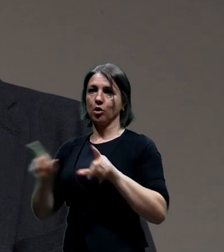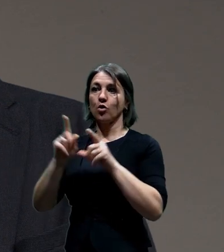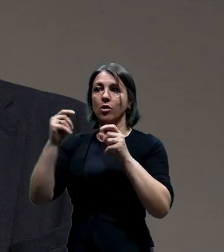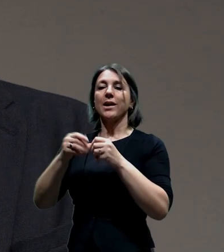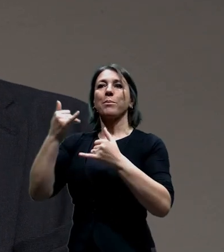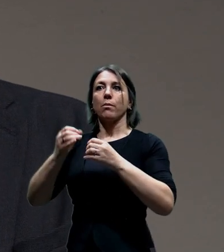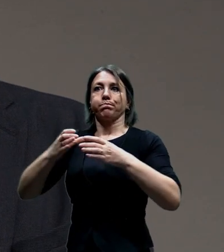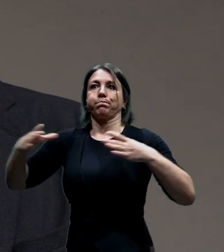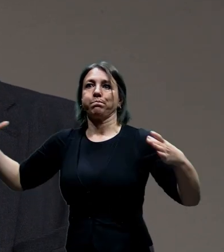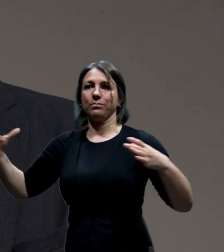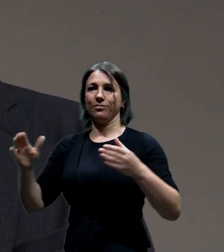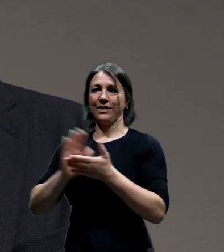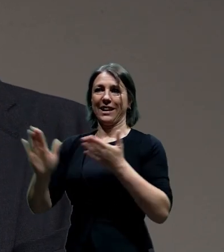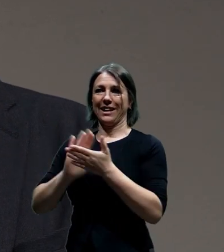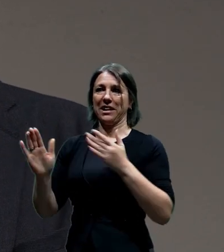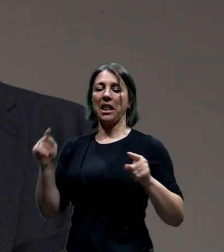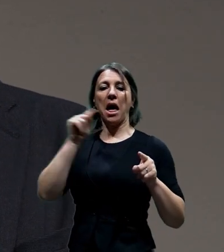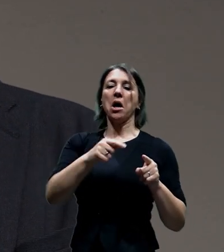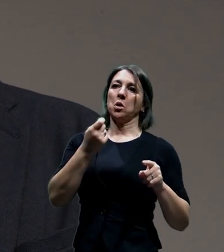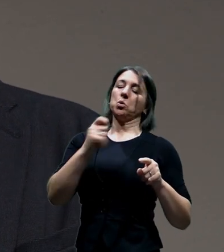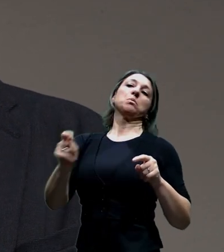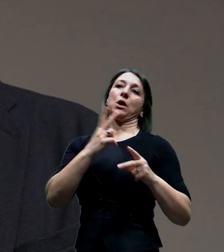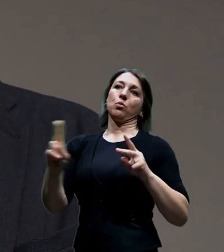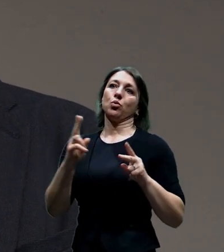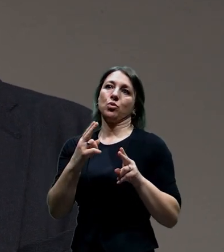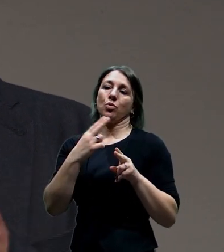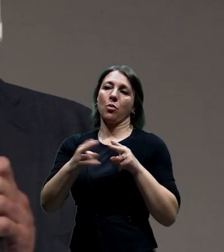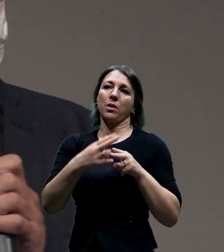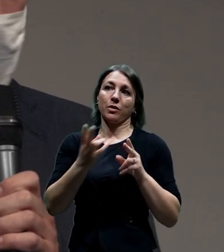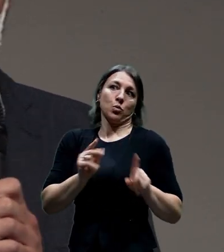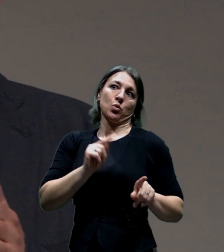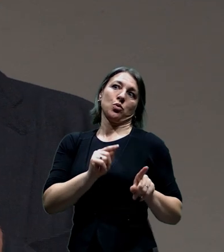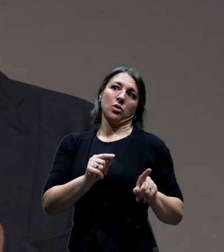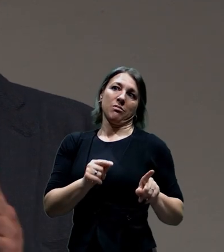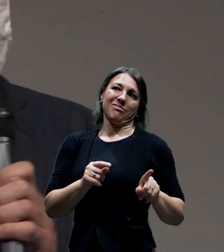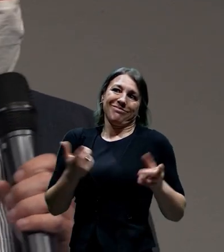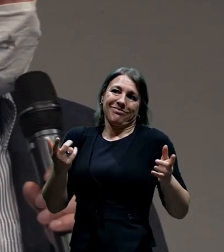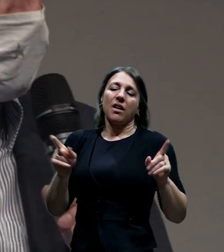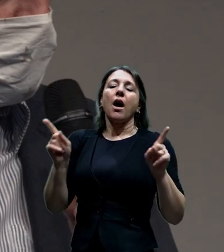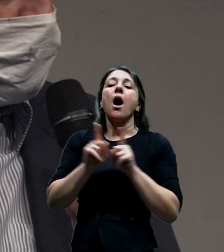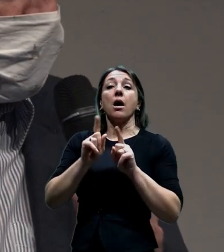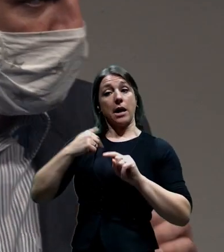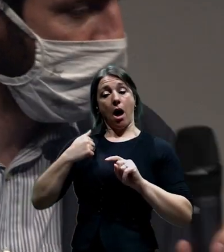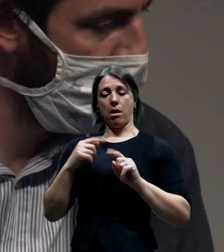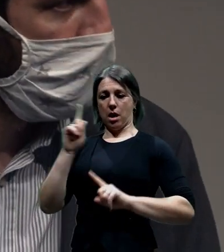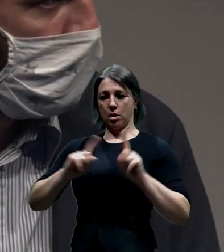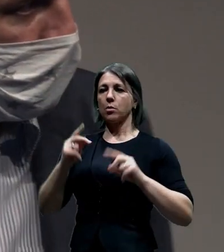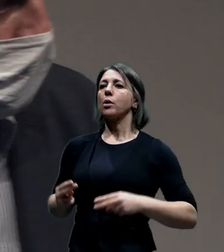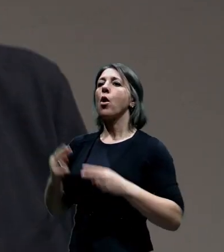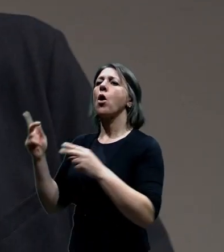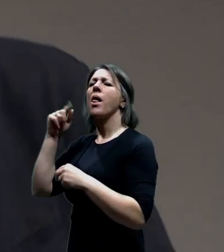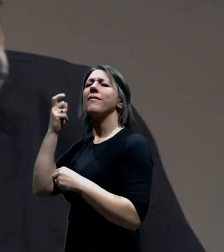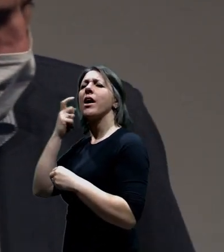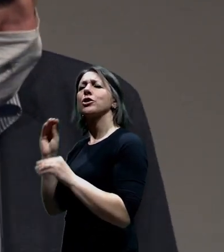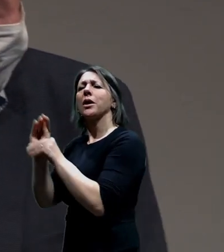naopak je ten prostor to budovat. A možná, že ty další faktory může spíš Petr shrnout. Aby ještě